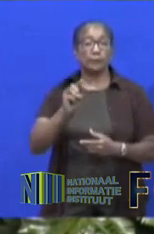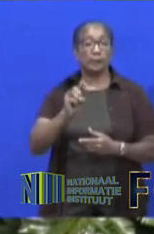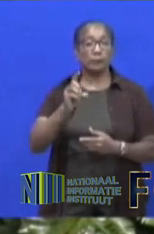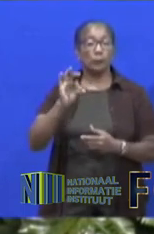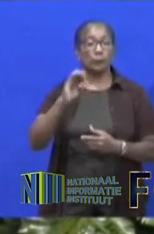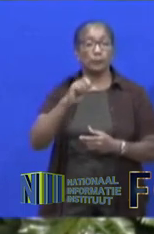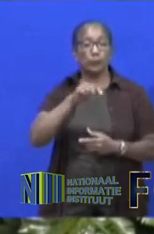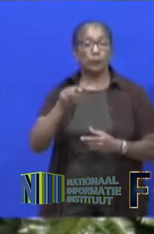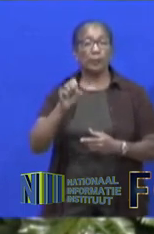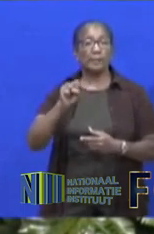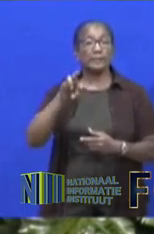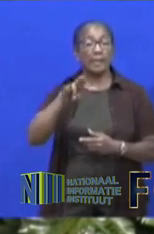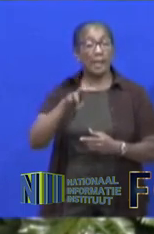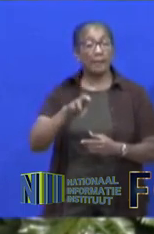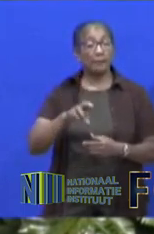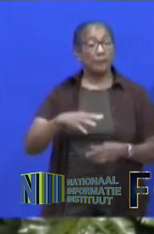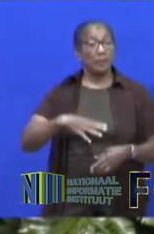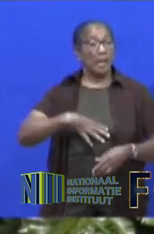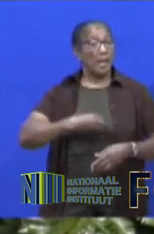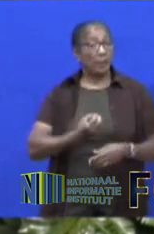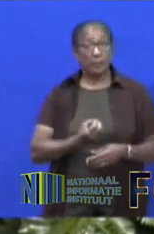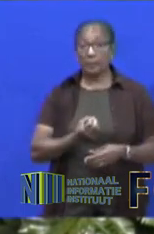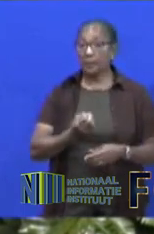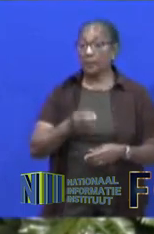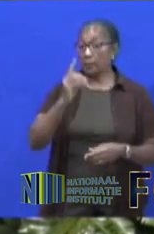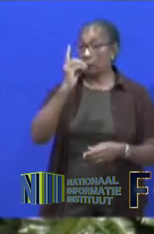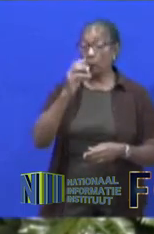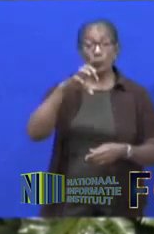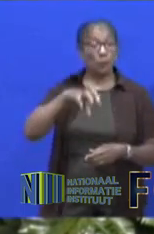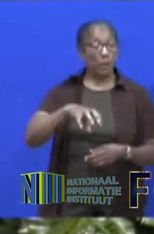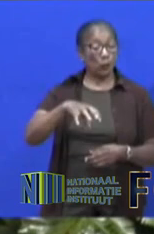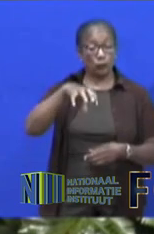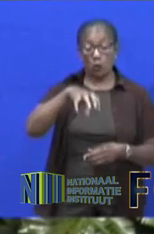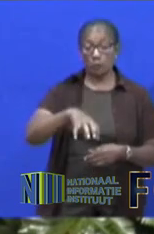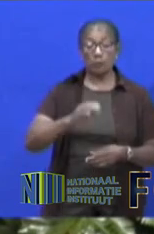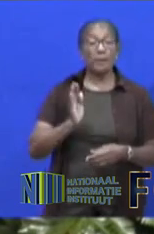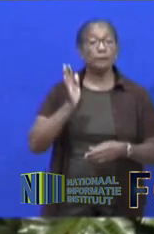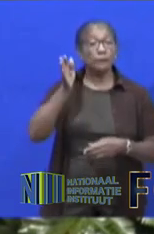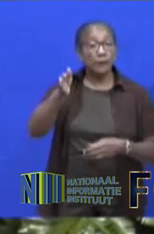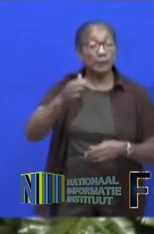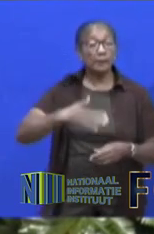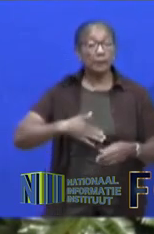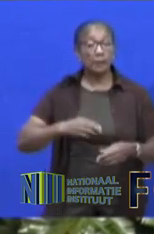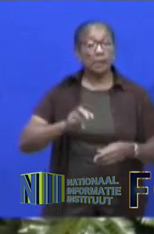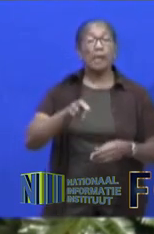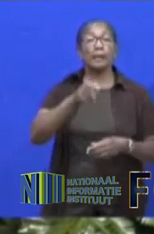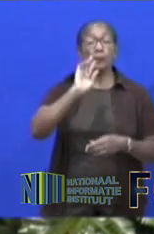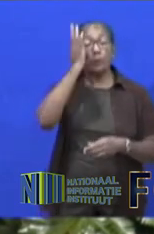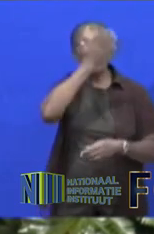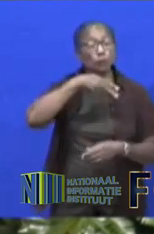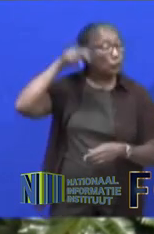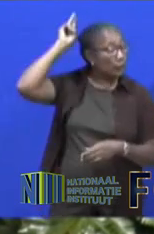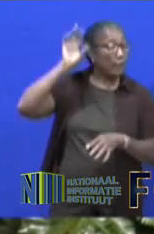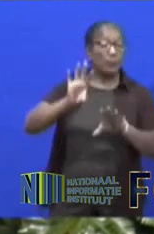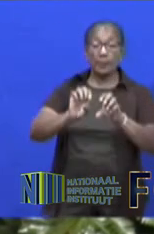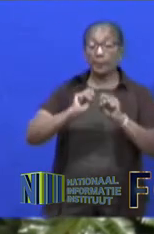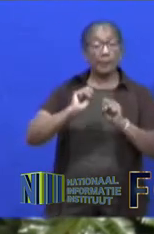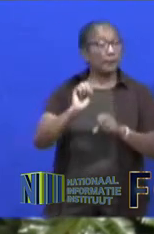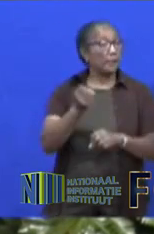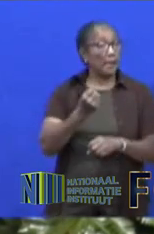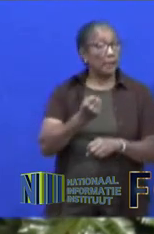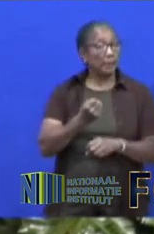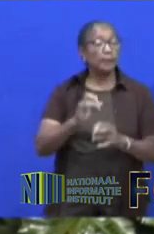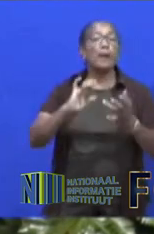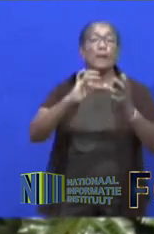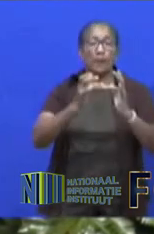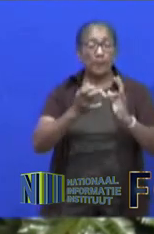www.covid-19.sr. Mocht u geen diplomatieke of consulaire missie van de Republiek Suriname bereiken,